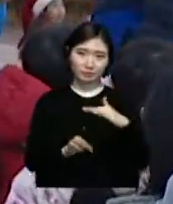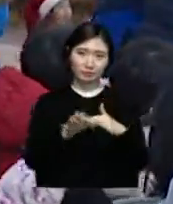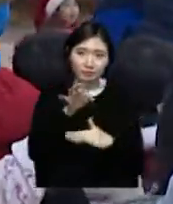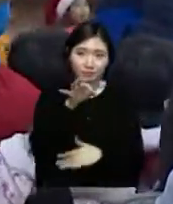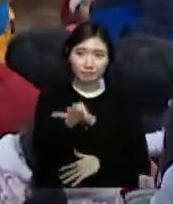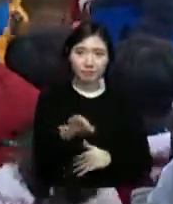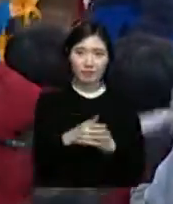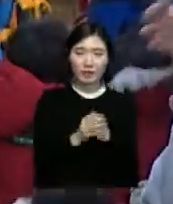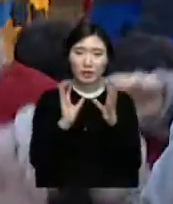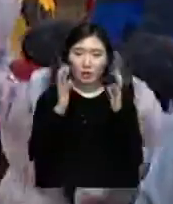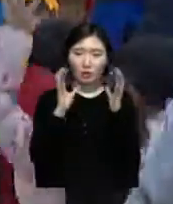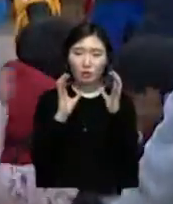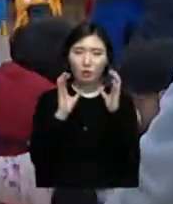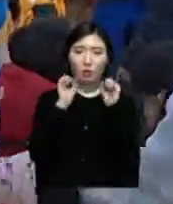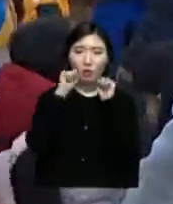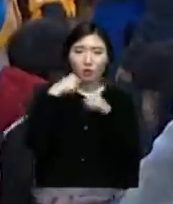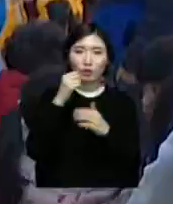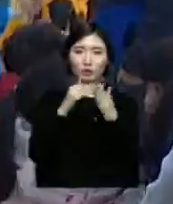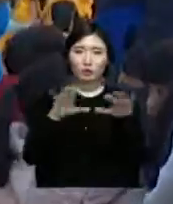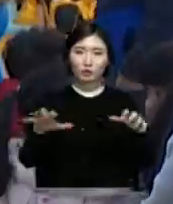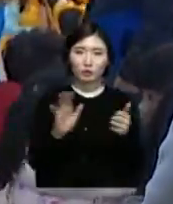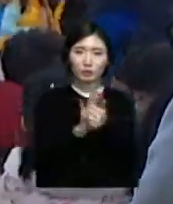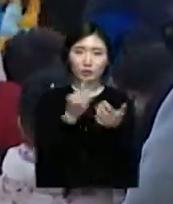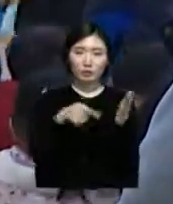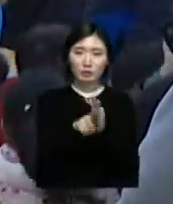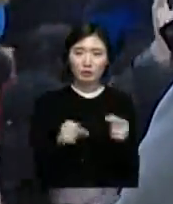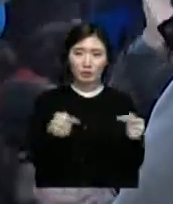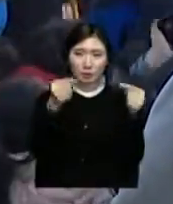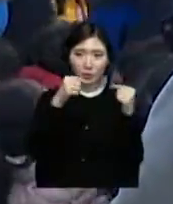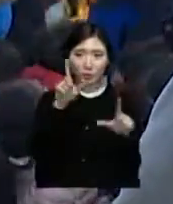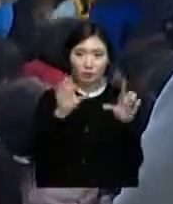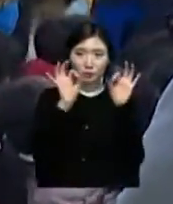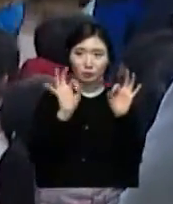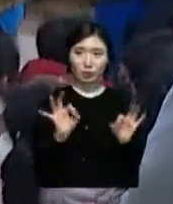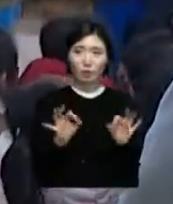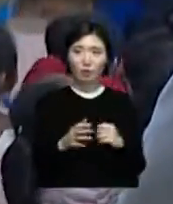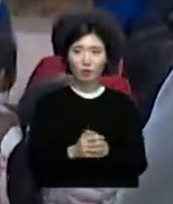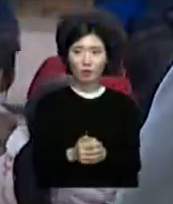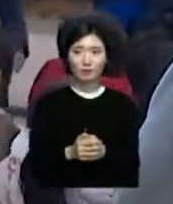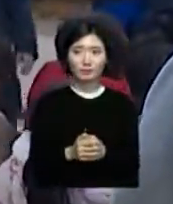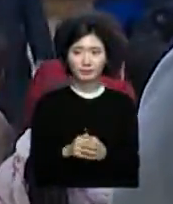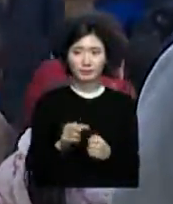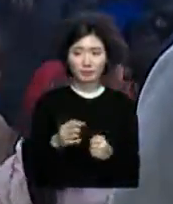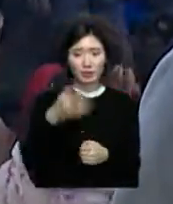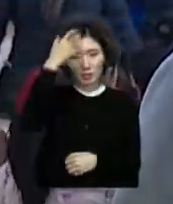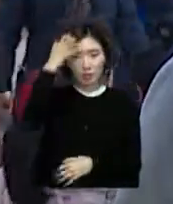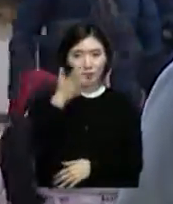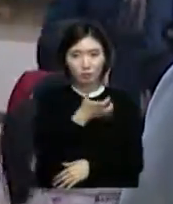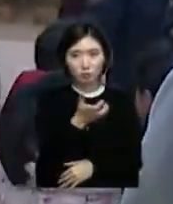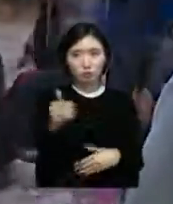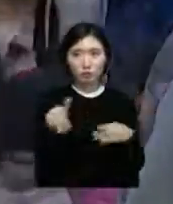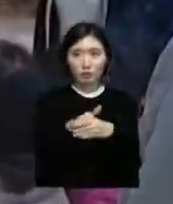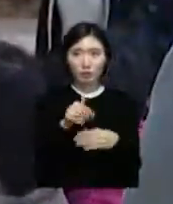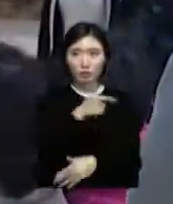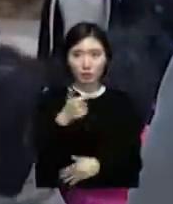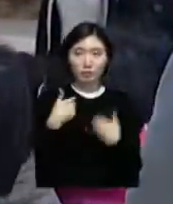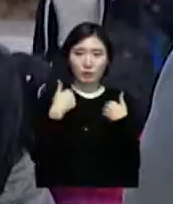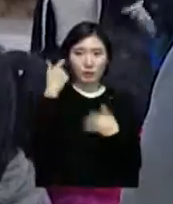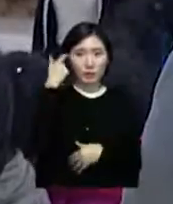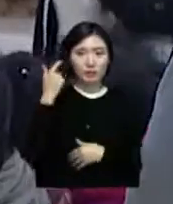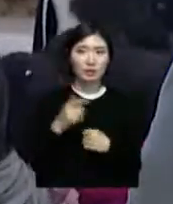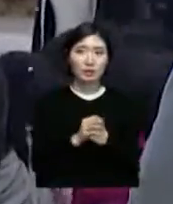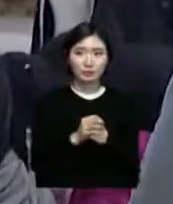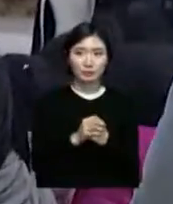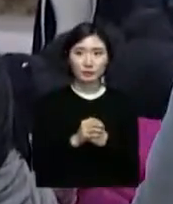이렇게 어려운 이웃을 위해서 도와주기 위해서 이렇게 참여를 하는 걸 보니까는 이런 기부문화 굉장히 많이 필요하다고 생각합니다. 이에 타산